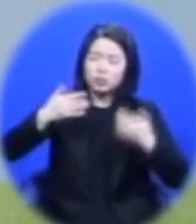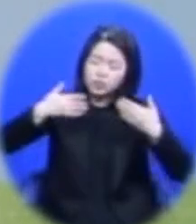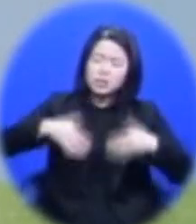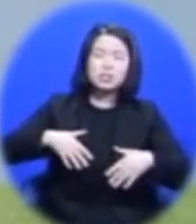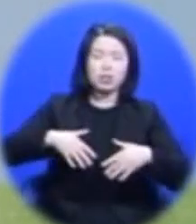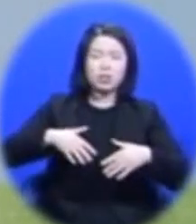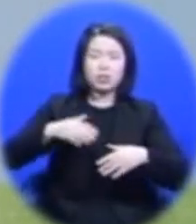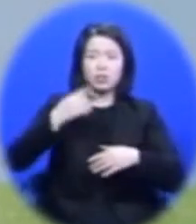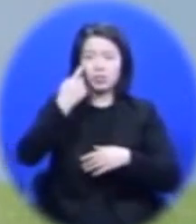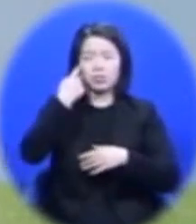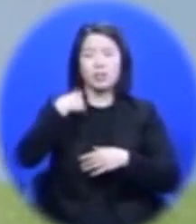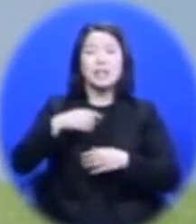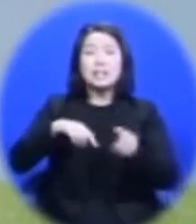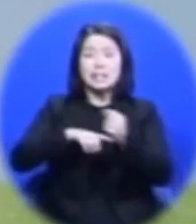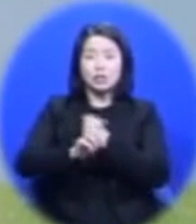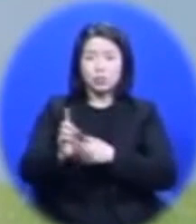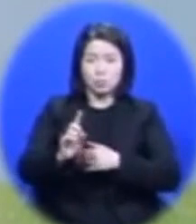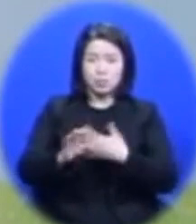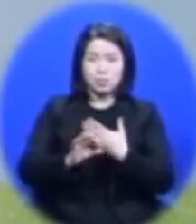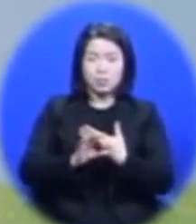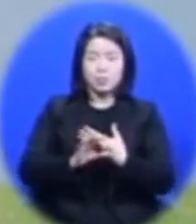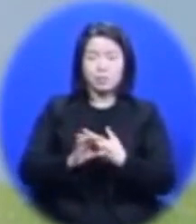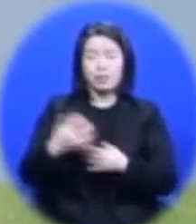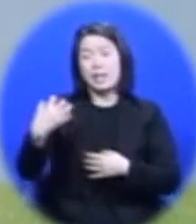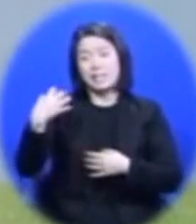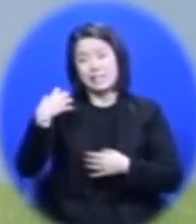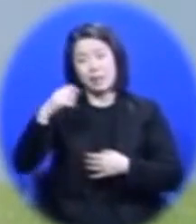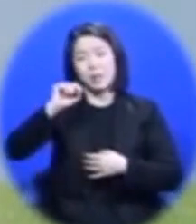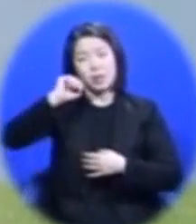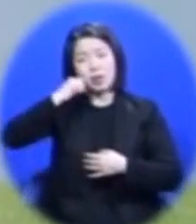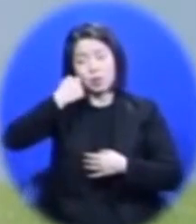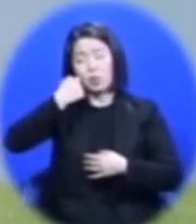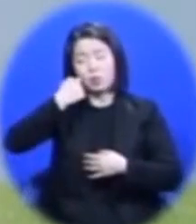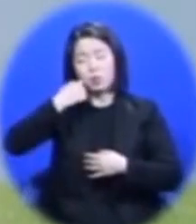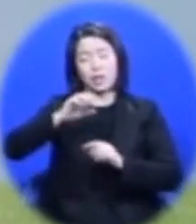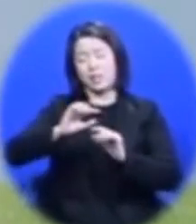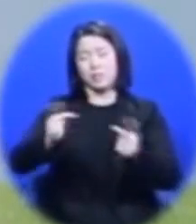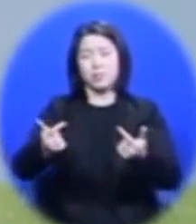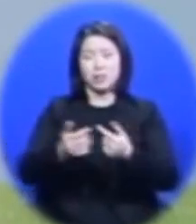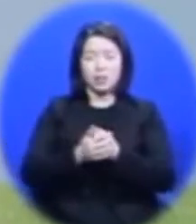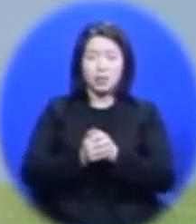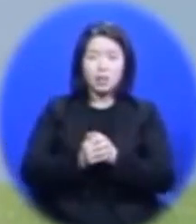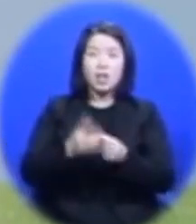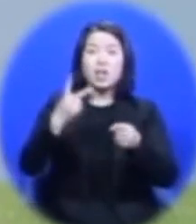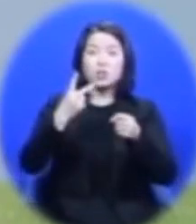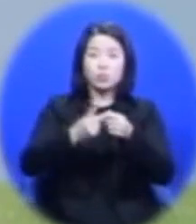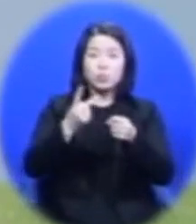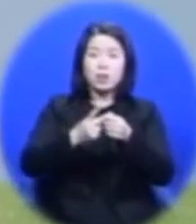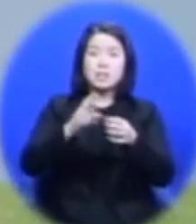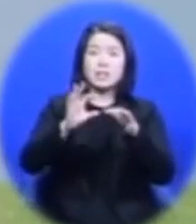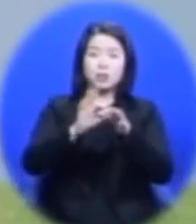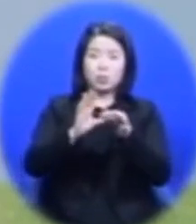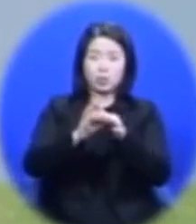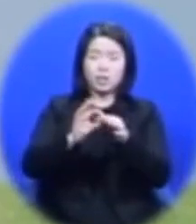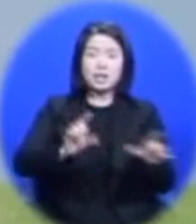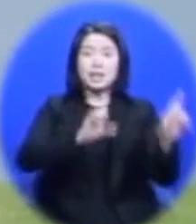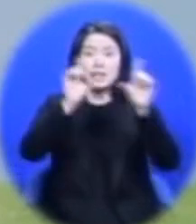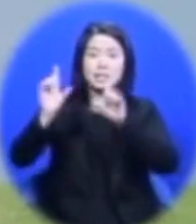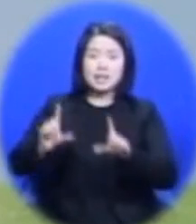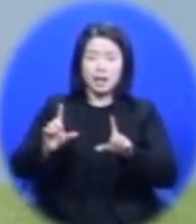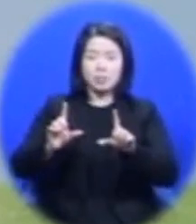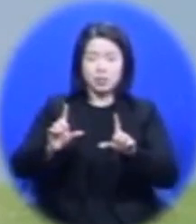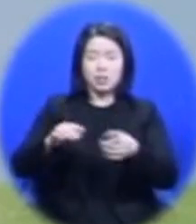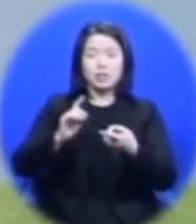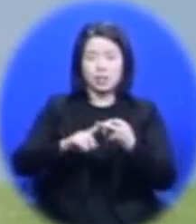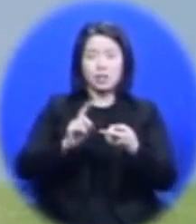겁니다. 이유는 사명이 어려워서 그런 게 아닙니다. 두 번째 고리, 삶으로 살아내는